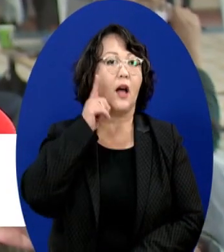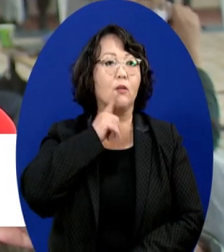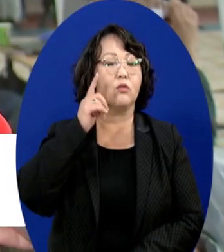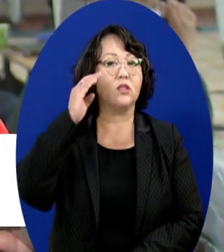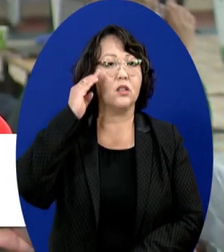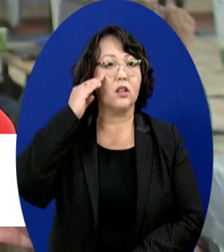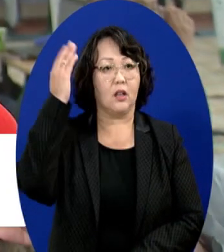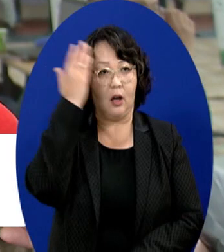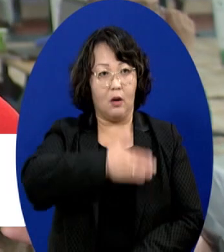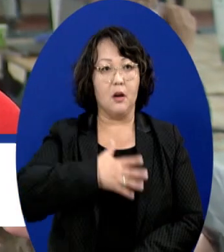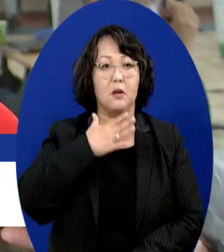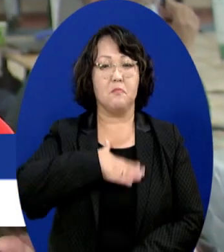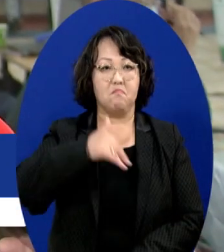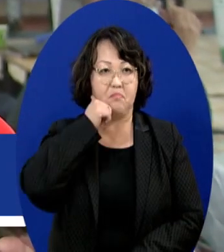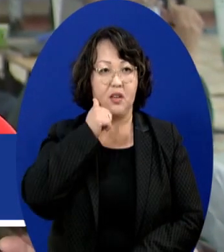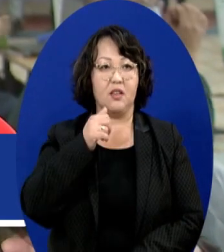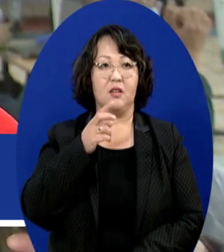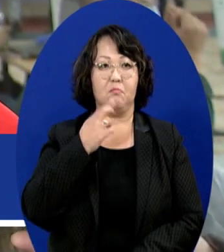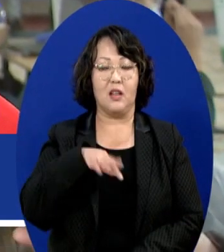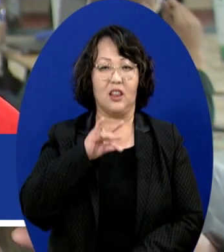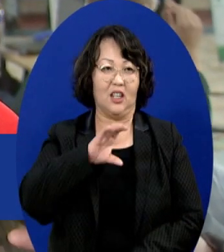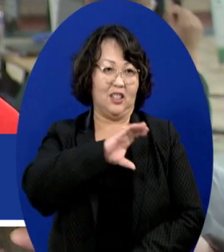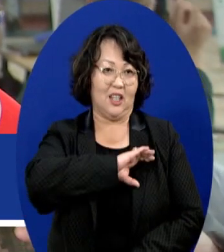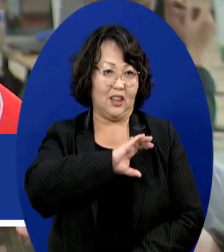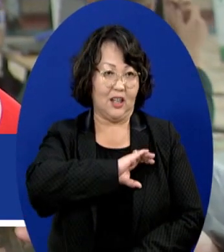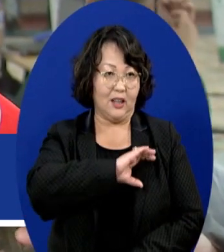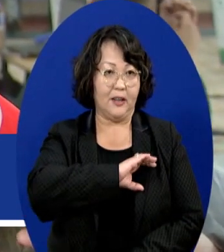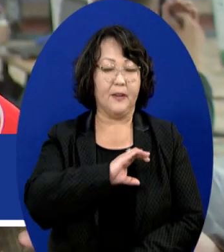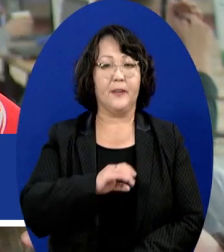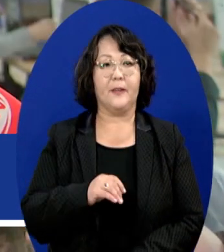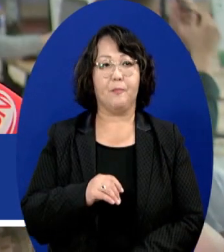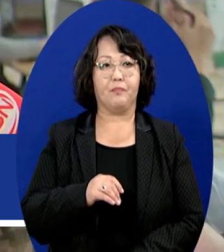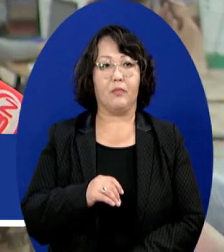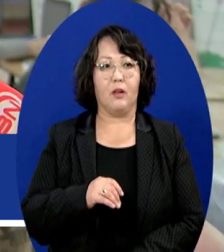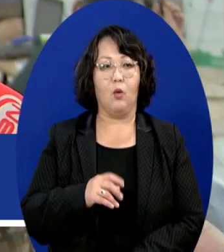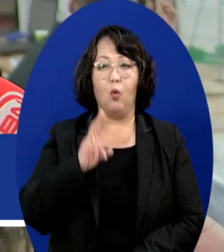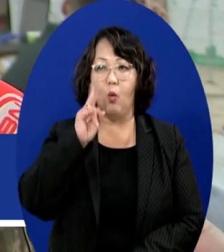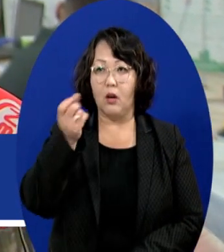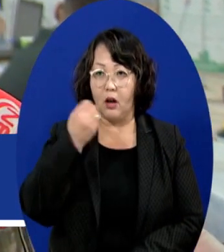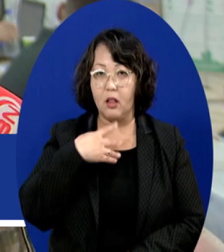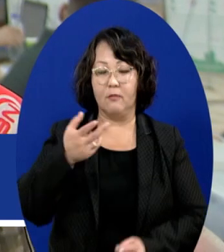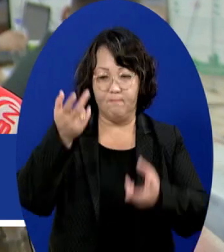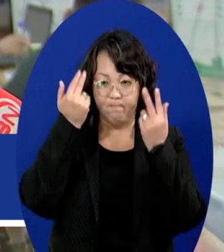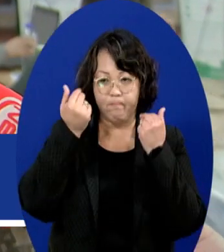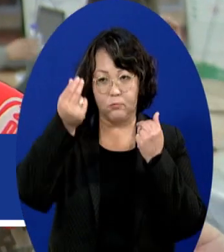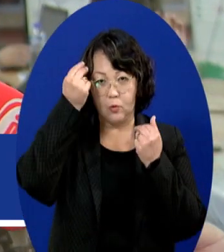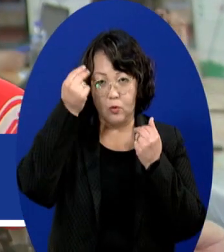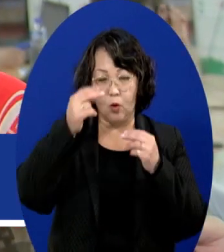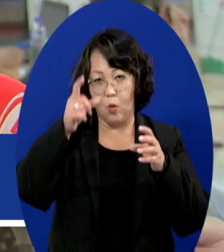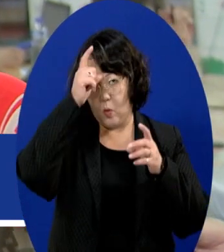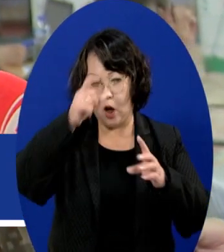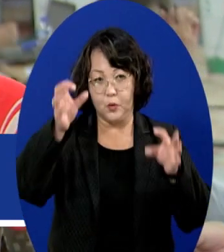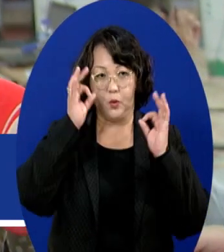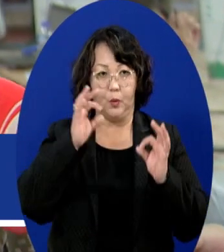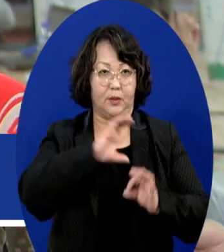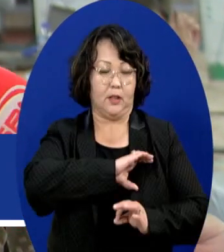бас бие галдрын хувьд, сэтгэл зүйн хувьд, за хүнээс үг даах, дэсвэр хатуужлын хувьд бол бас сэтгэл зүйн